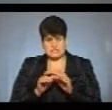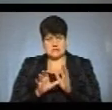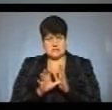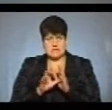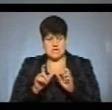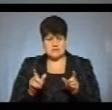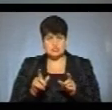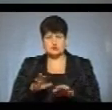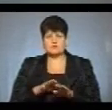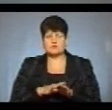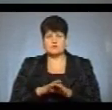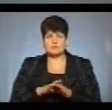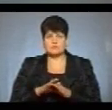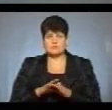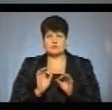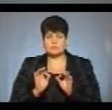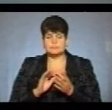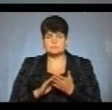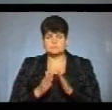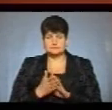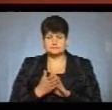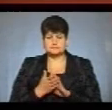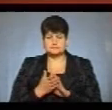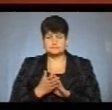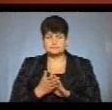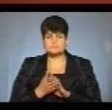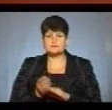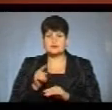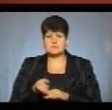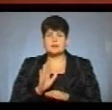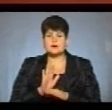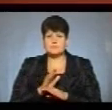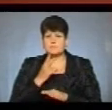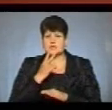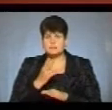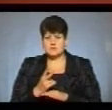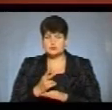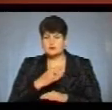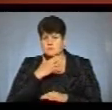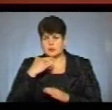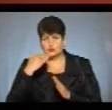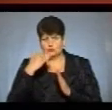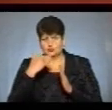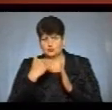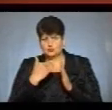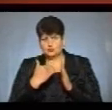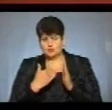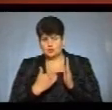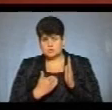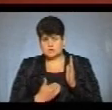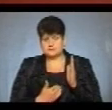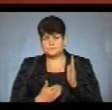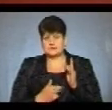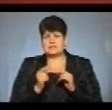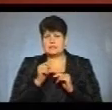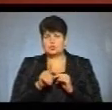щоб вони підтрималися в належному стані. Тобто тим наказом передбачено ряд пунктів передбачені